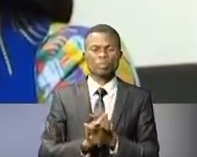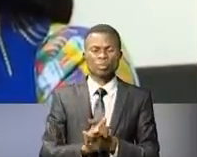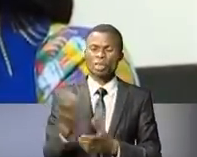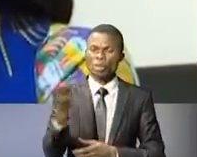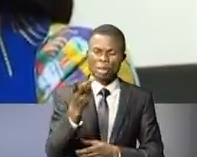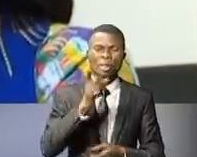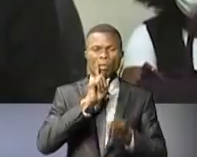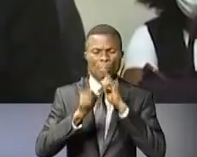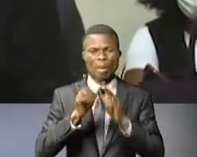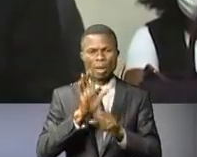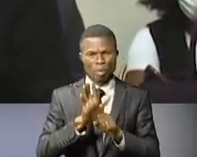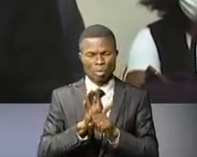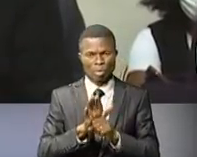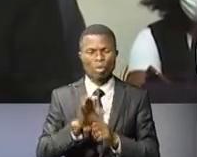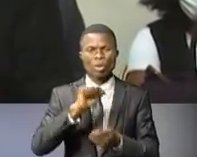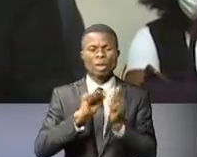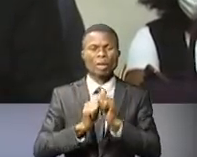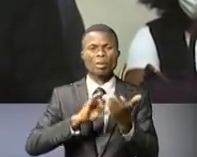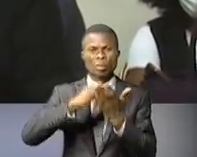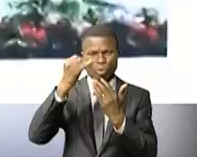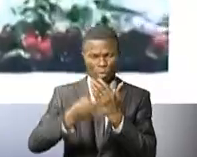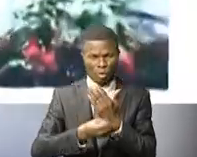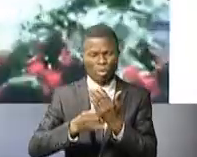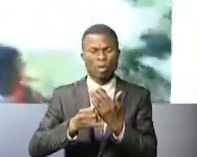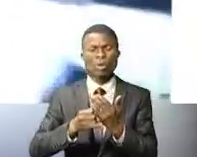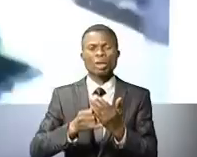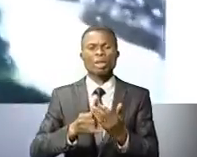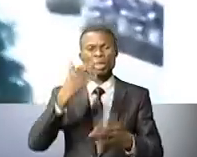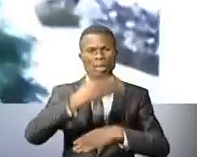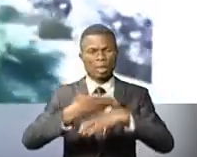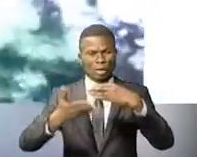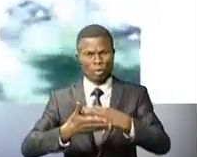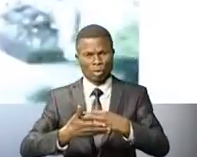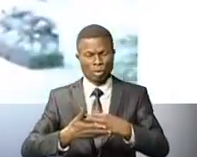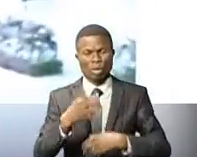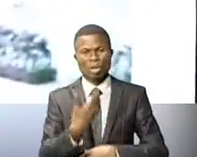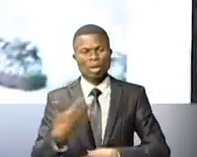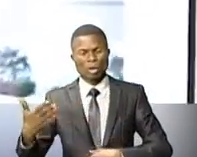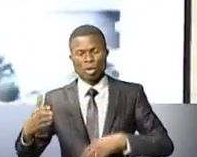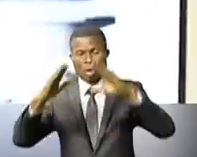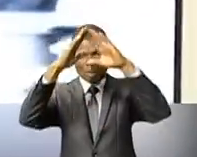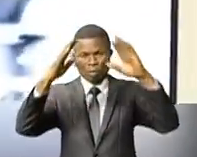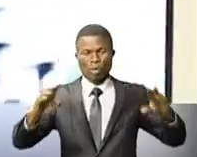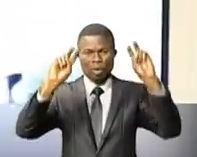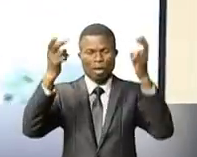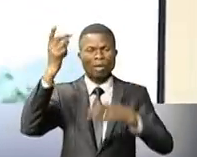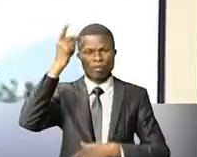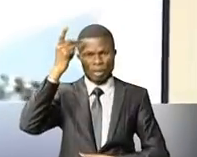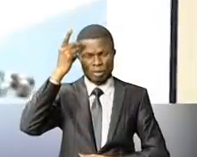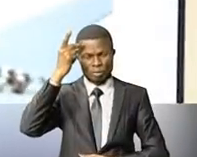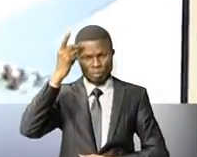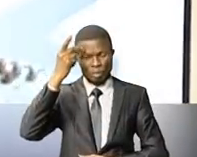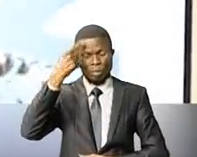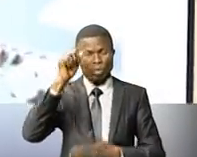ont eu à discuter ensemble sur le projet MECO international de construire quelques ouvrages monumentaux dans la ville de Kinshasa. À